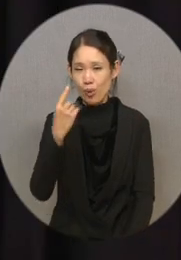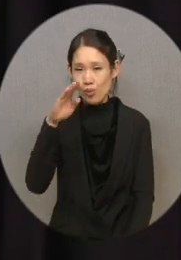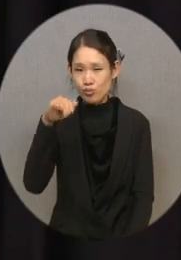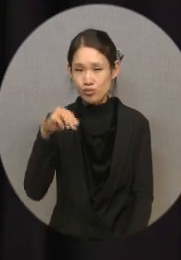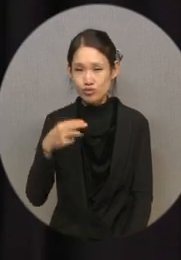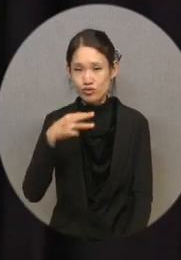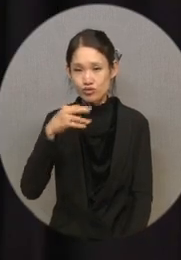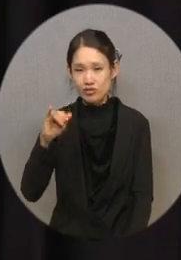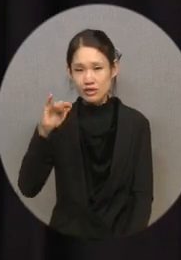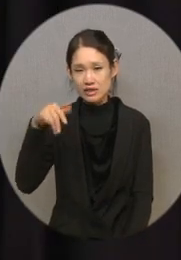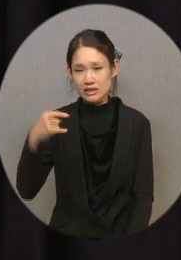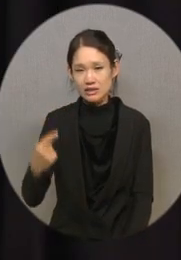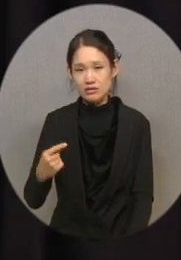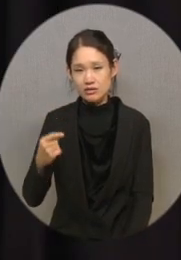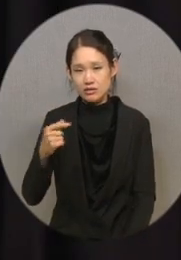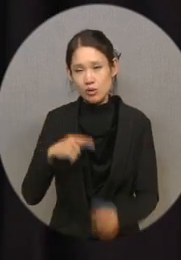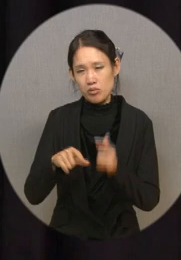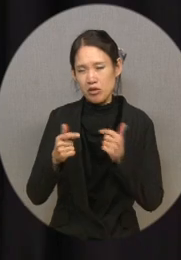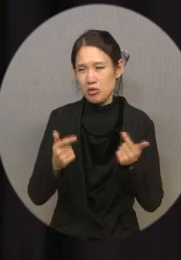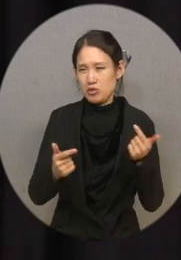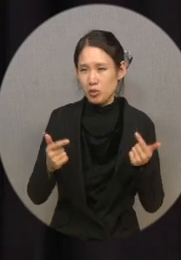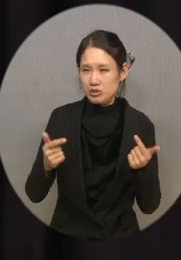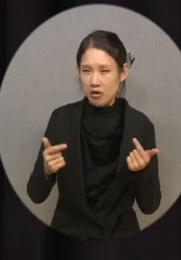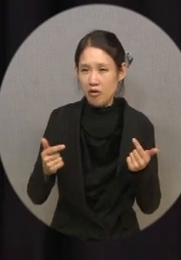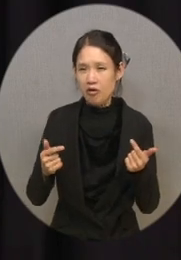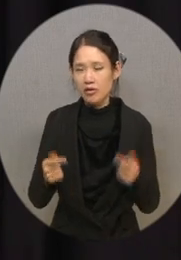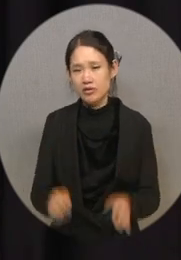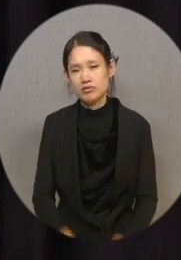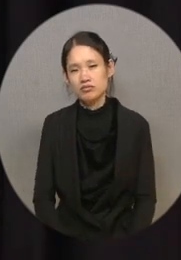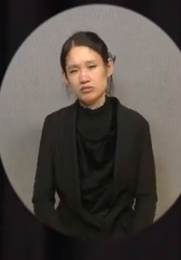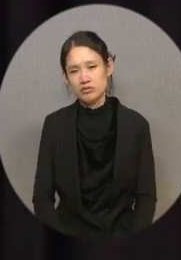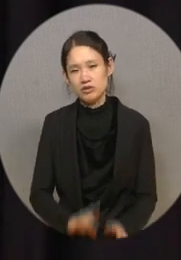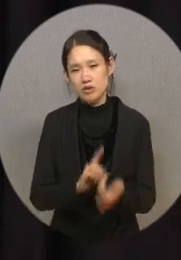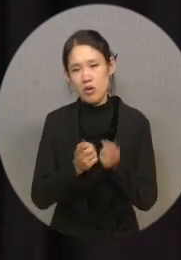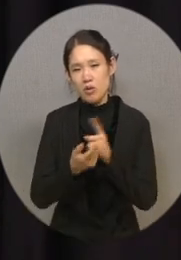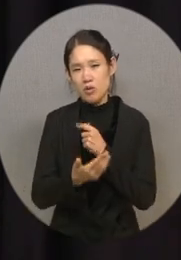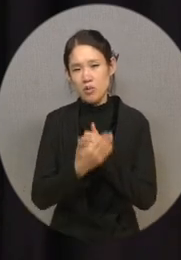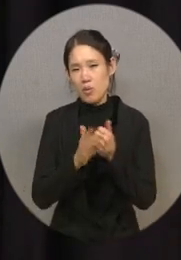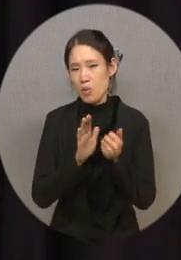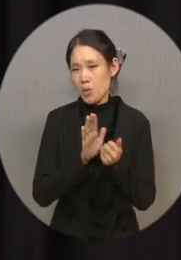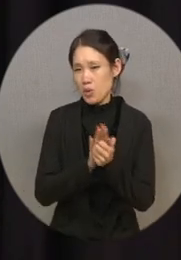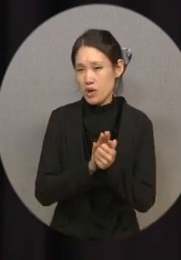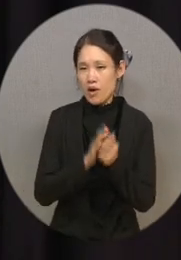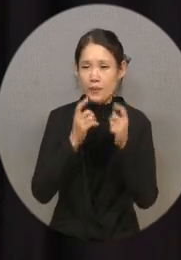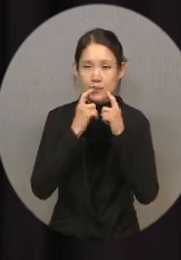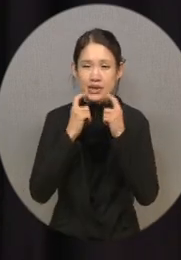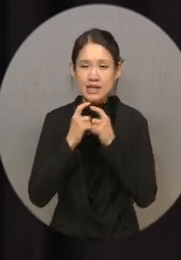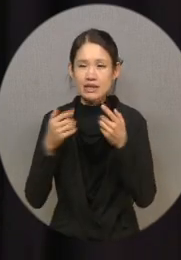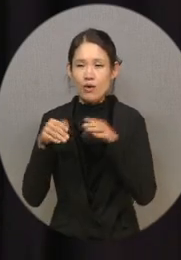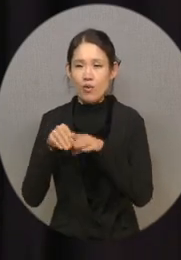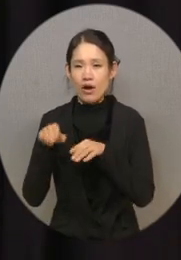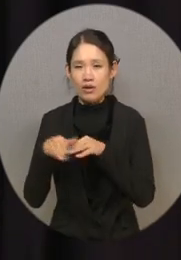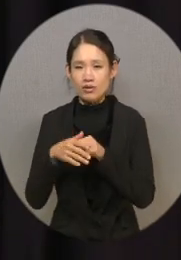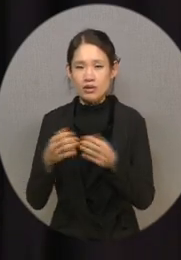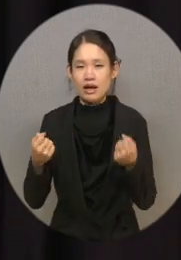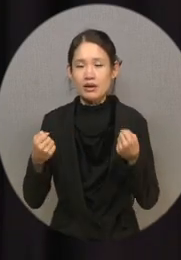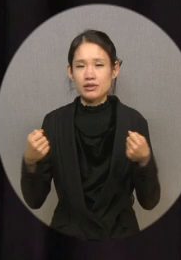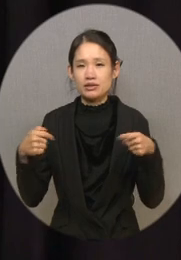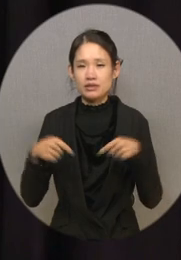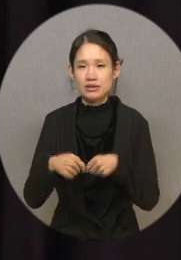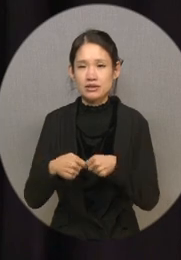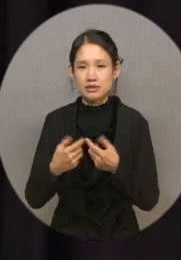우리가 조금 컨트롤한다 그럴까요? 서로 보완한다 그럴까 해서 민관이 협동하는